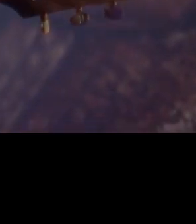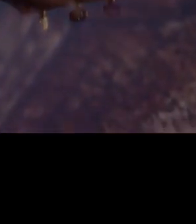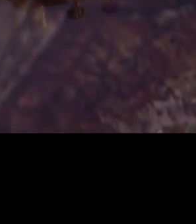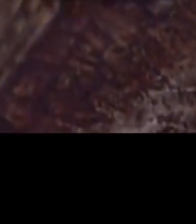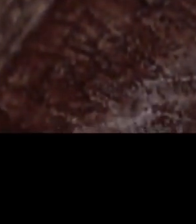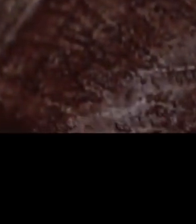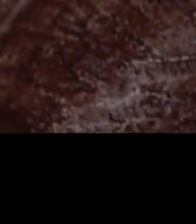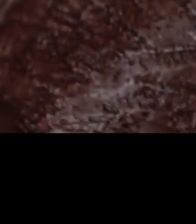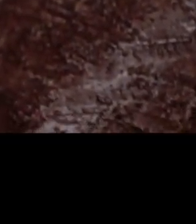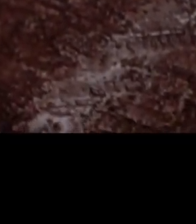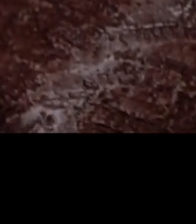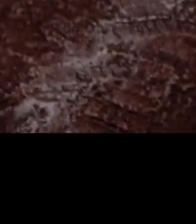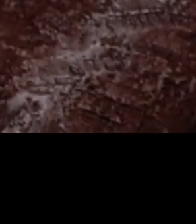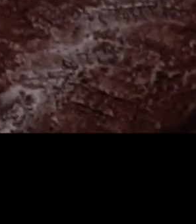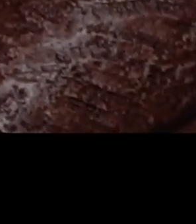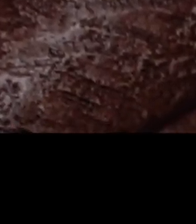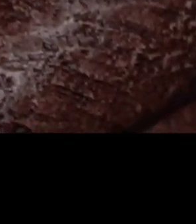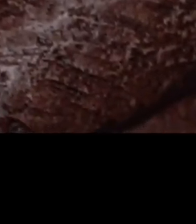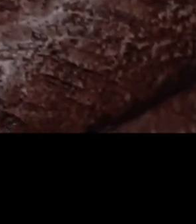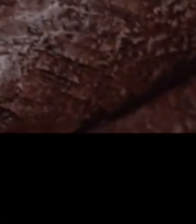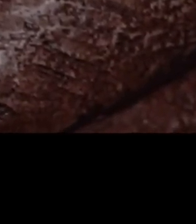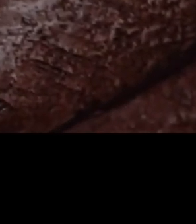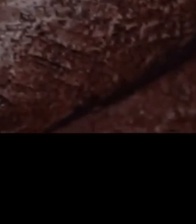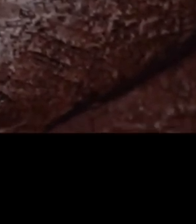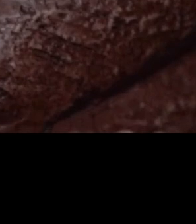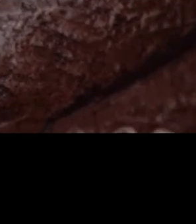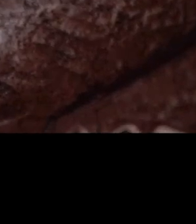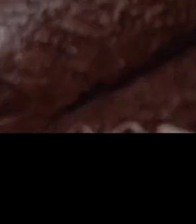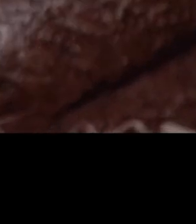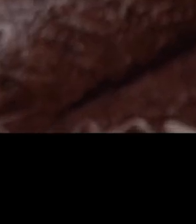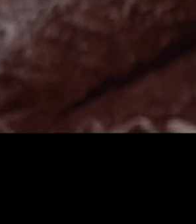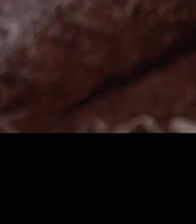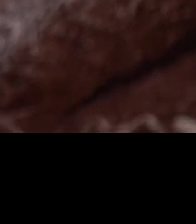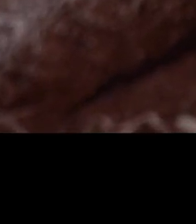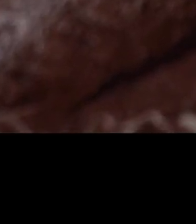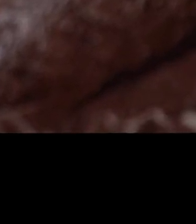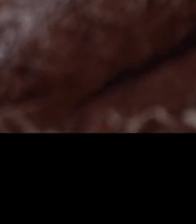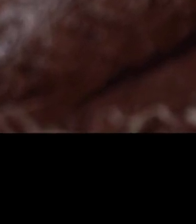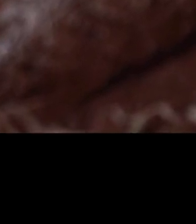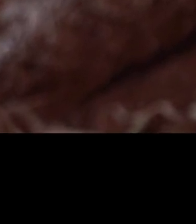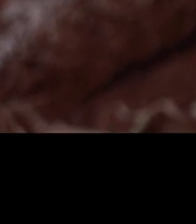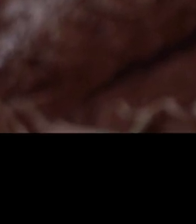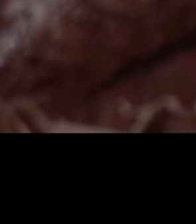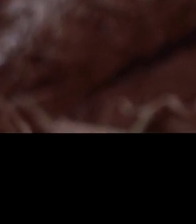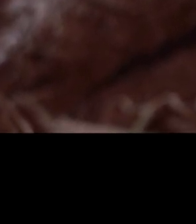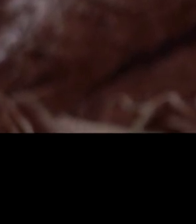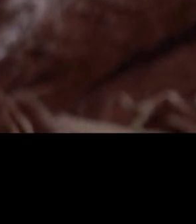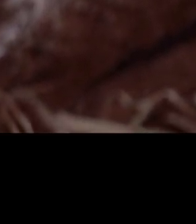Što te suze znače svijetu koji